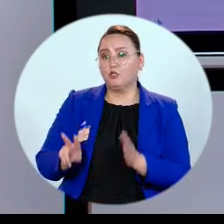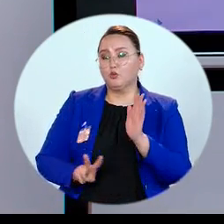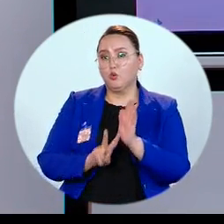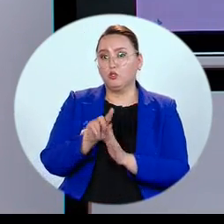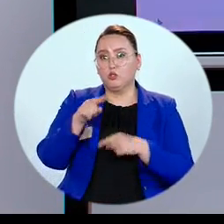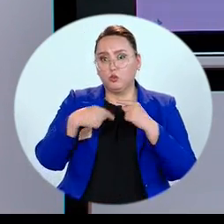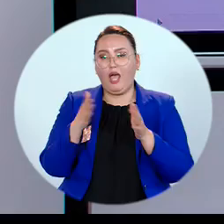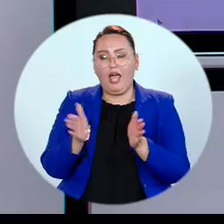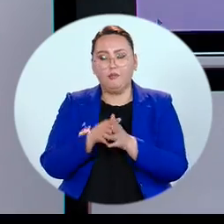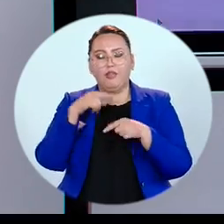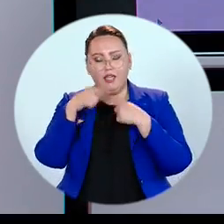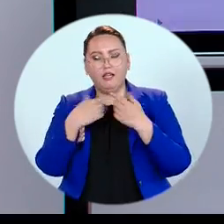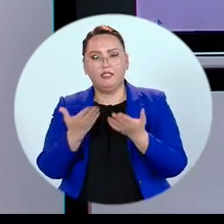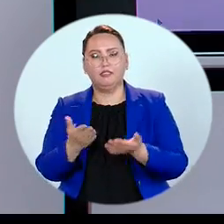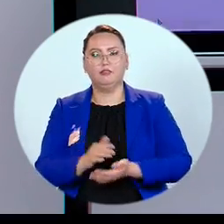өвэхт